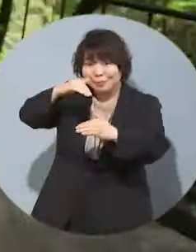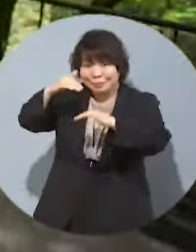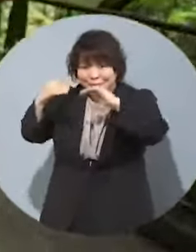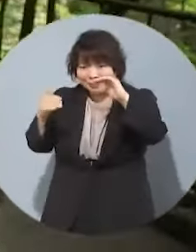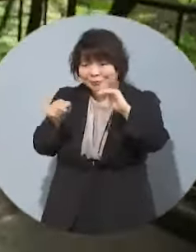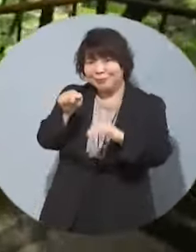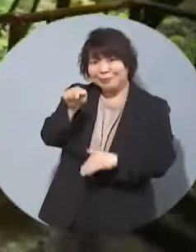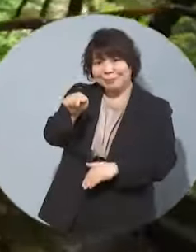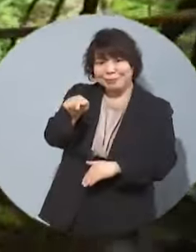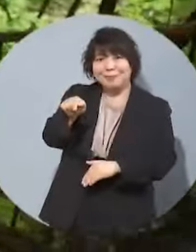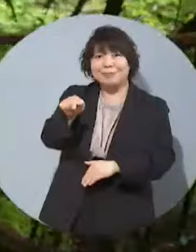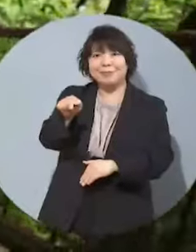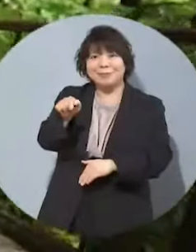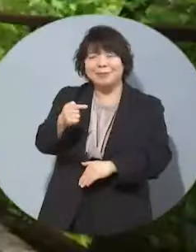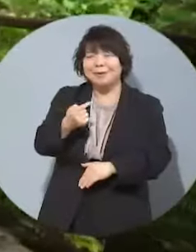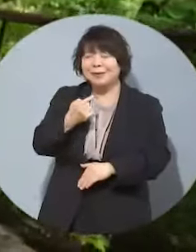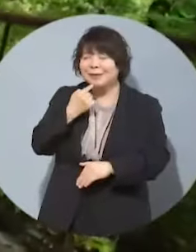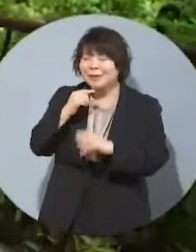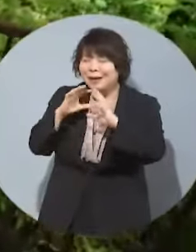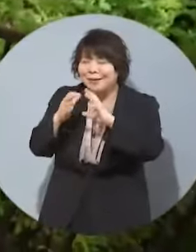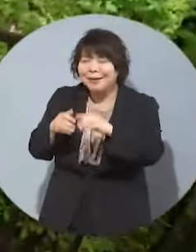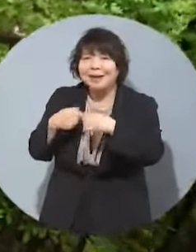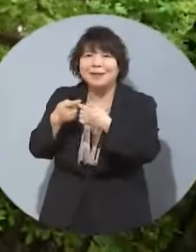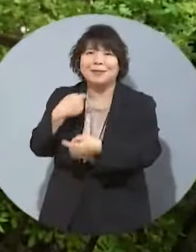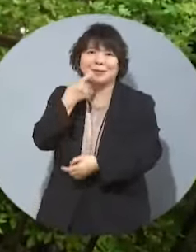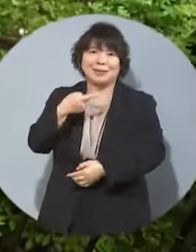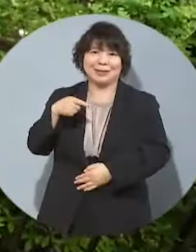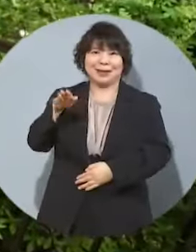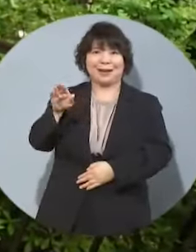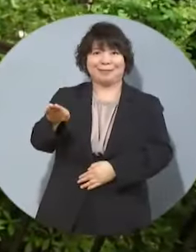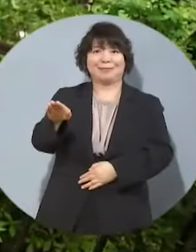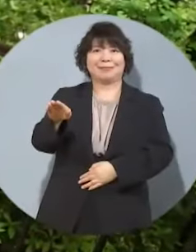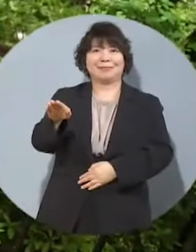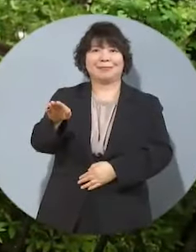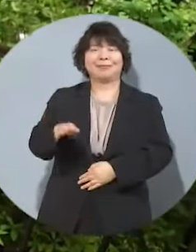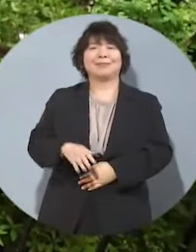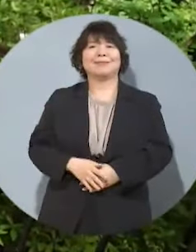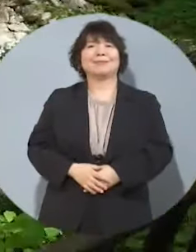い山あいに異世界への入り口がありました。